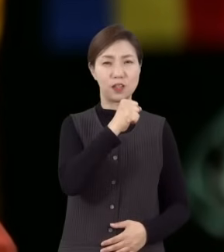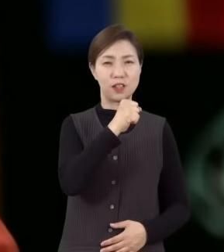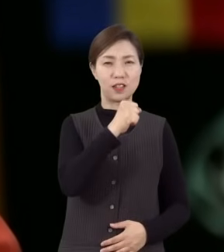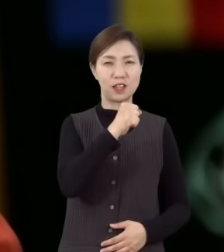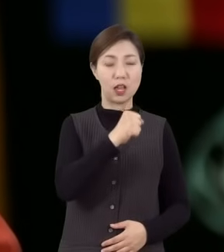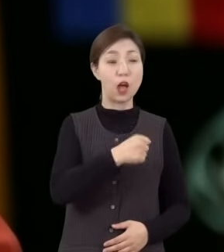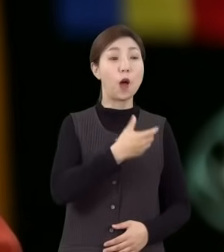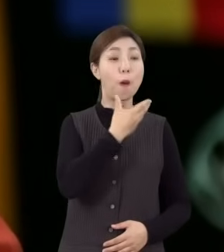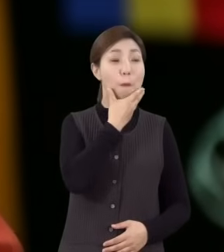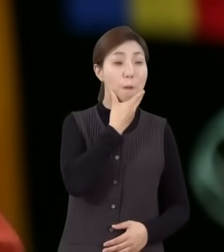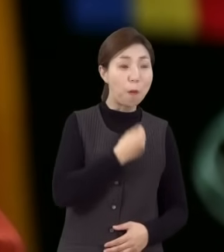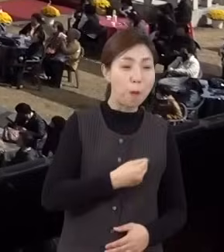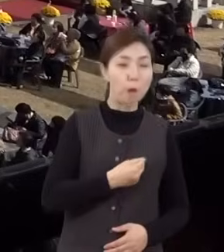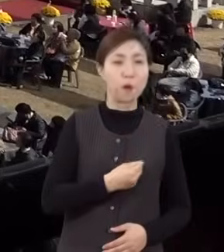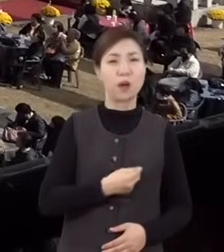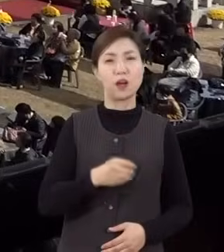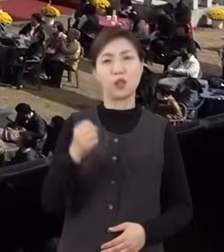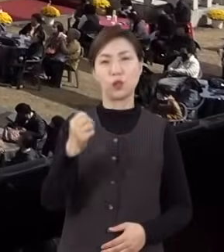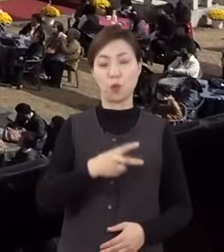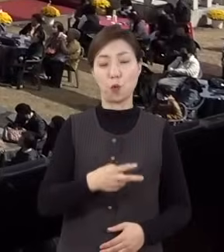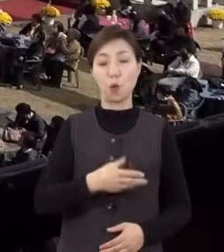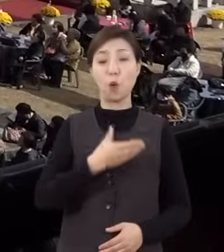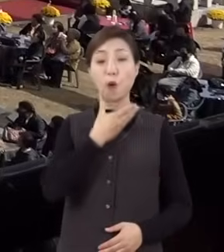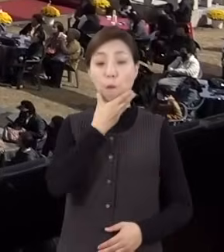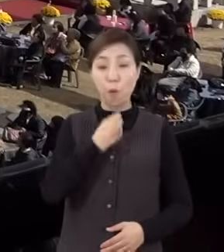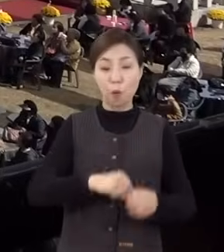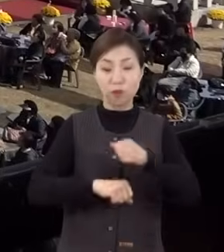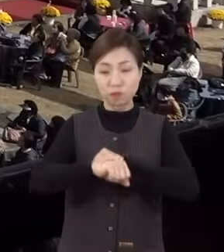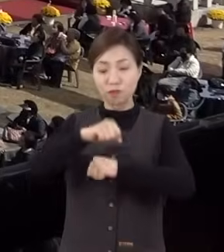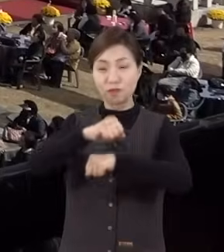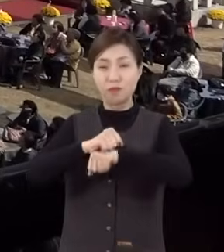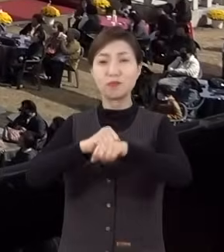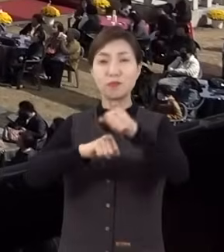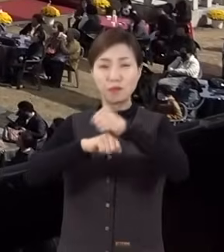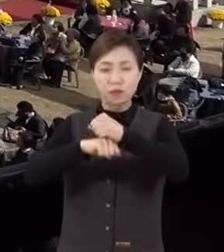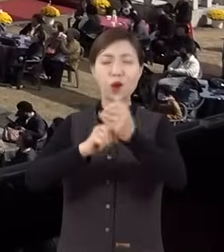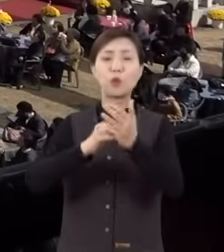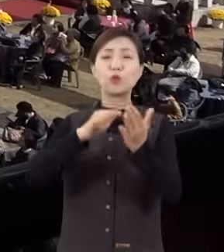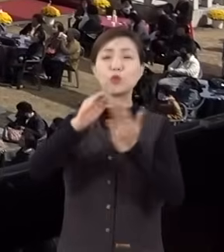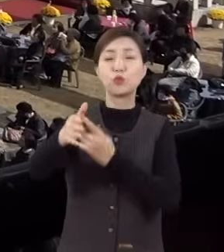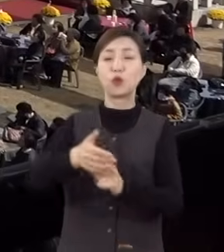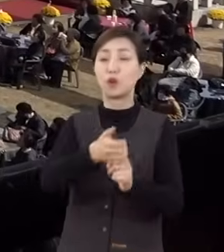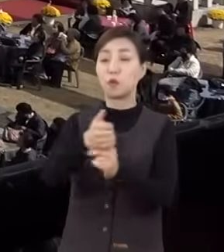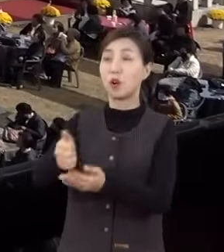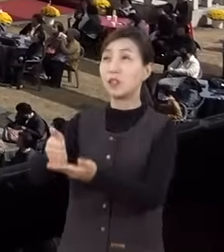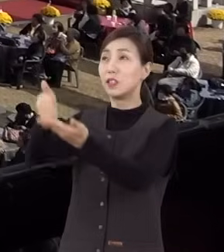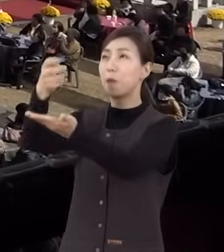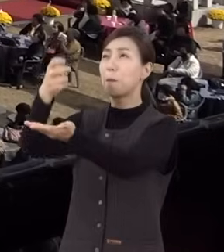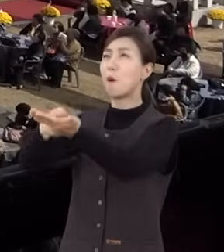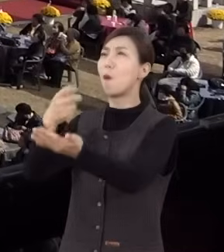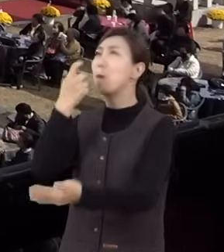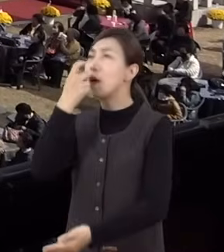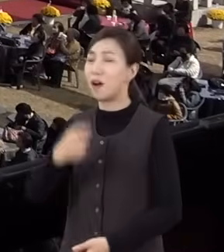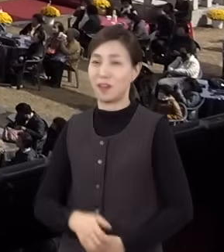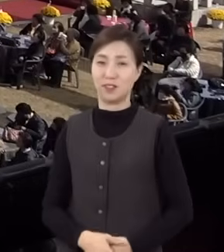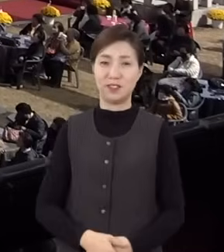법도 닦을 수가 있대요. 그래서 여러분들이 이번 생 부처님 법을 만난 것이 내가